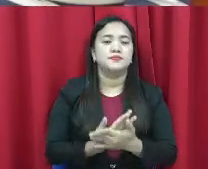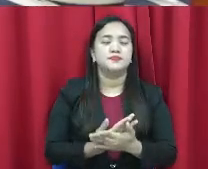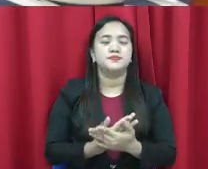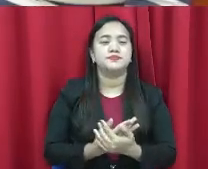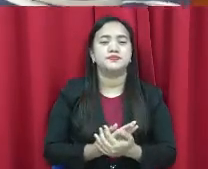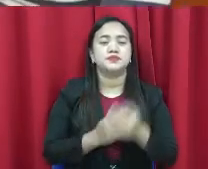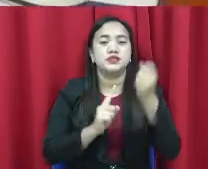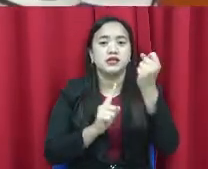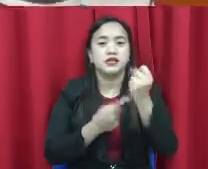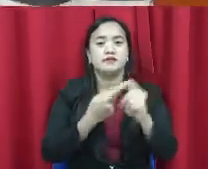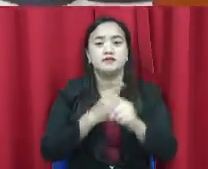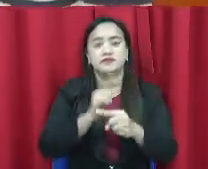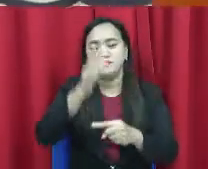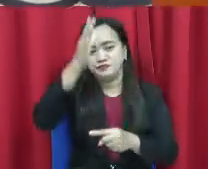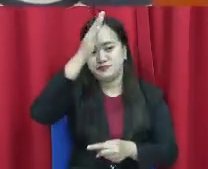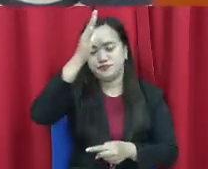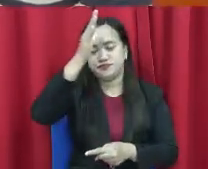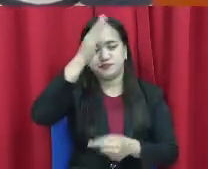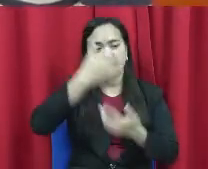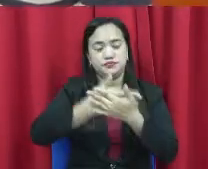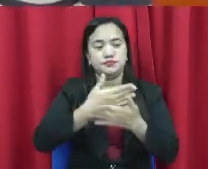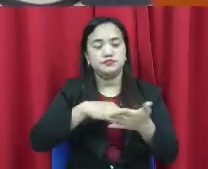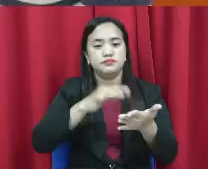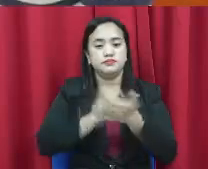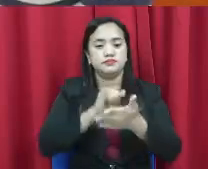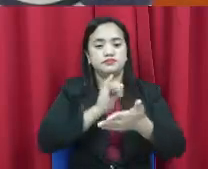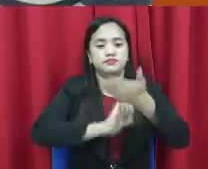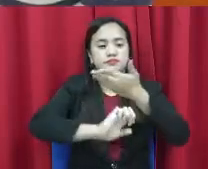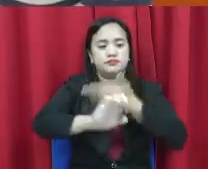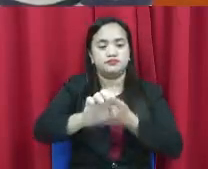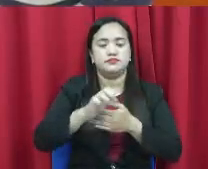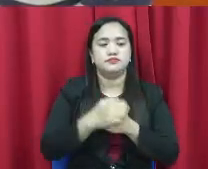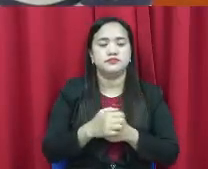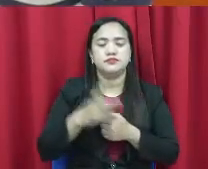pa yung mga Kalalaki an papasok sa